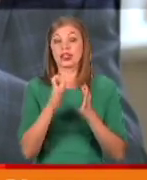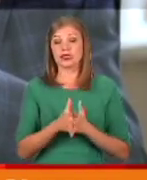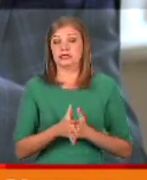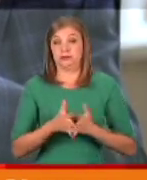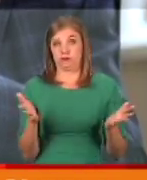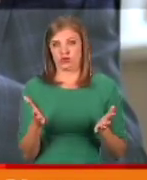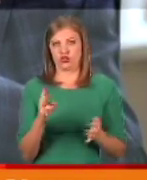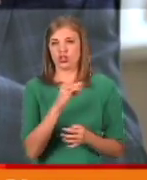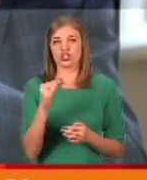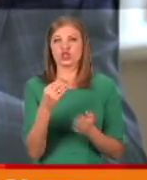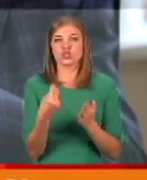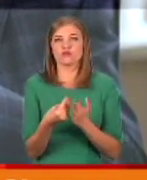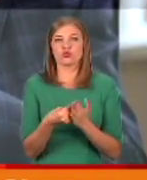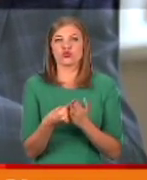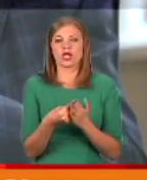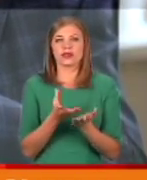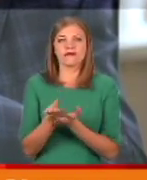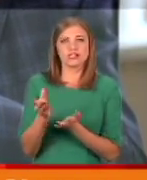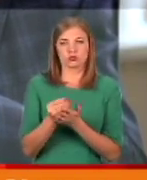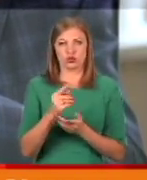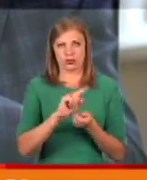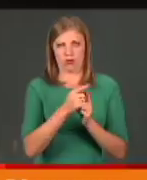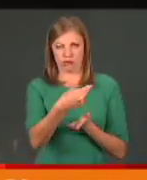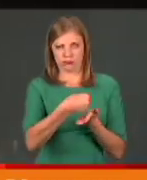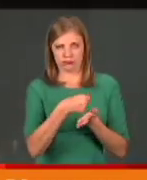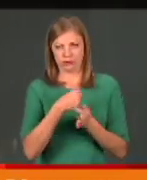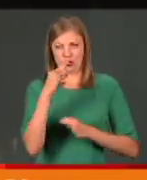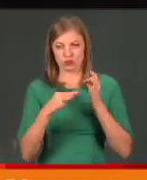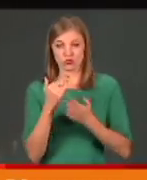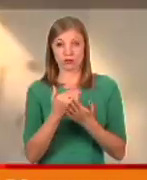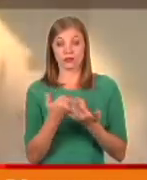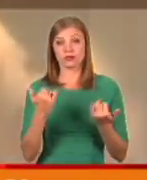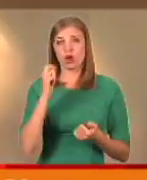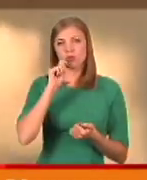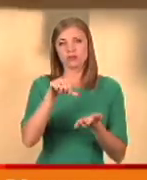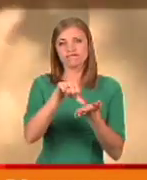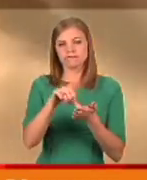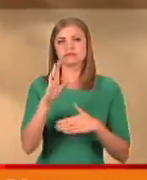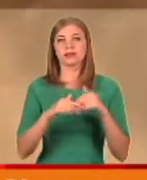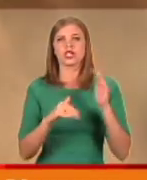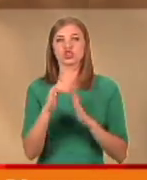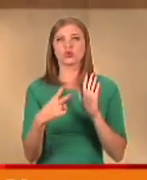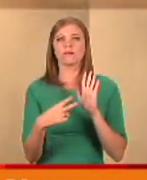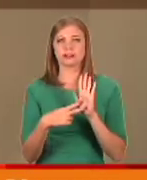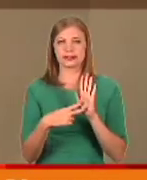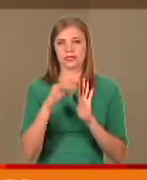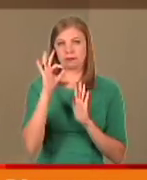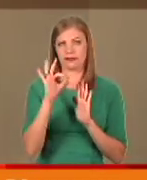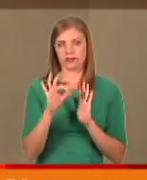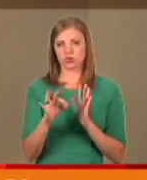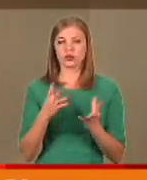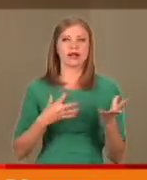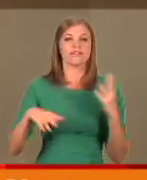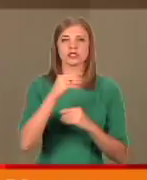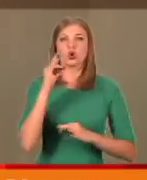більше, ніж бюджет фінансує космічну програму. Нині Україна бере участь приблизно в 7%